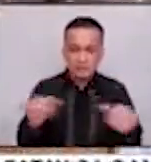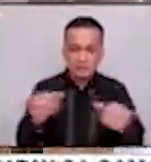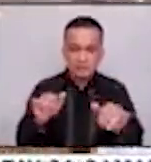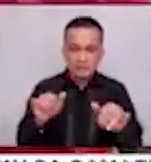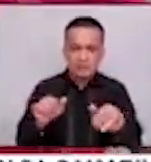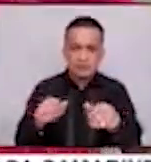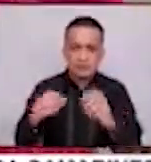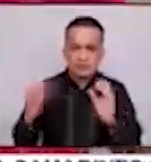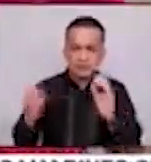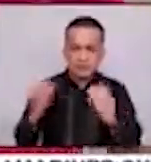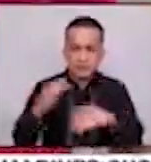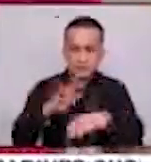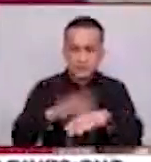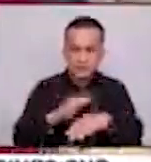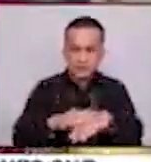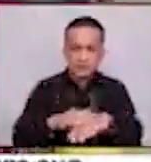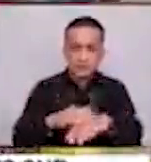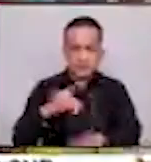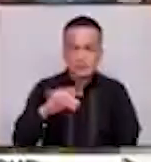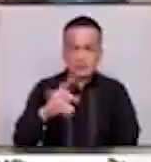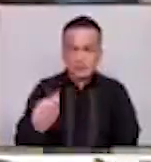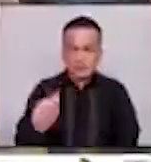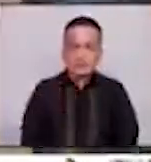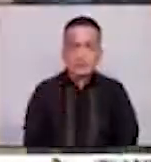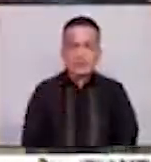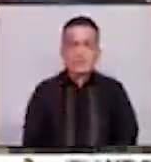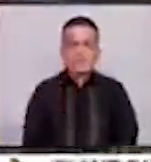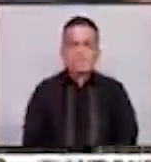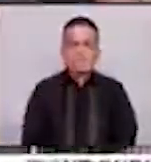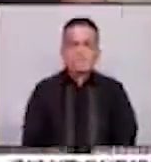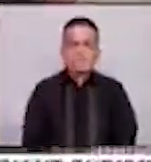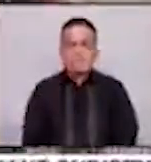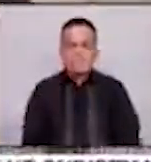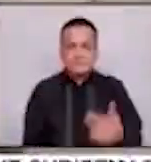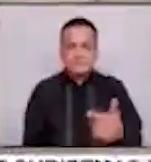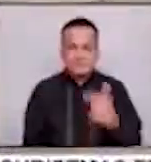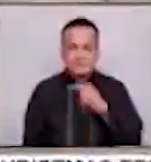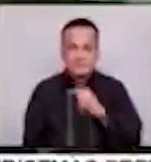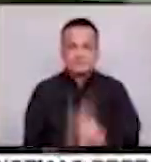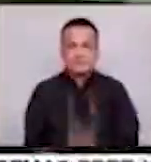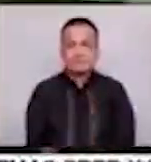pag-asa. Kenneth Pasyente, para sa Morning Show ng Bayan, Rise and Shine, Pilipinas.